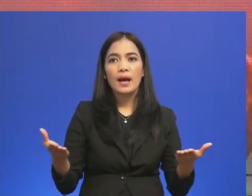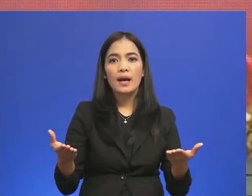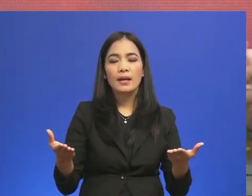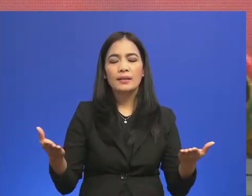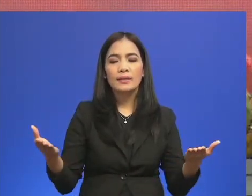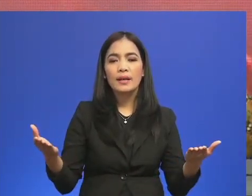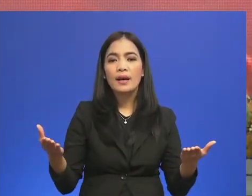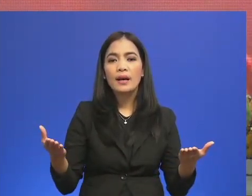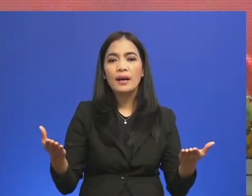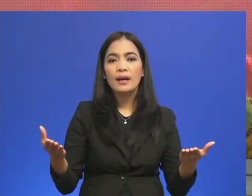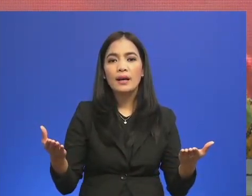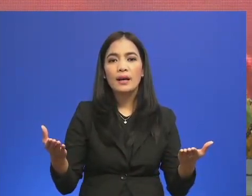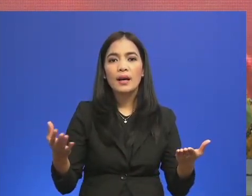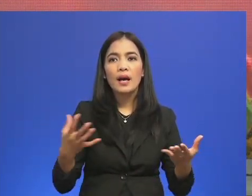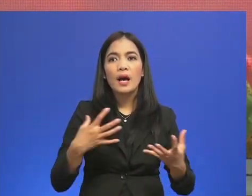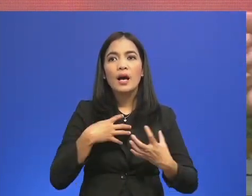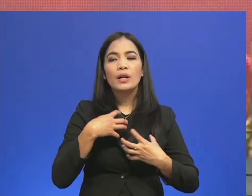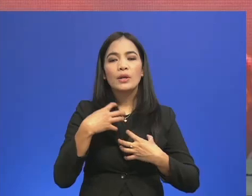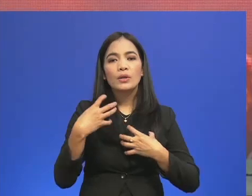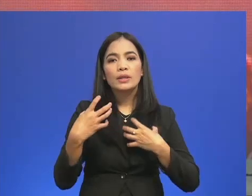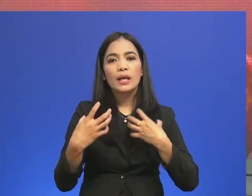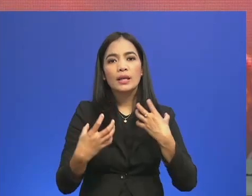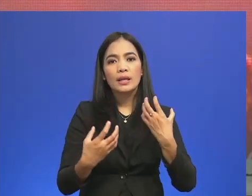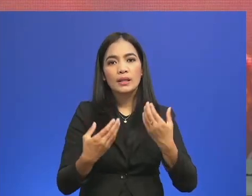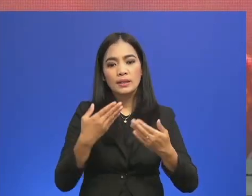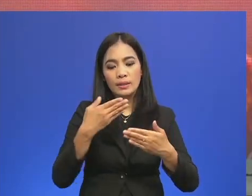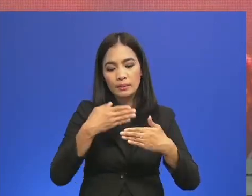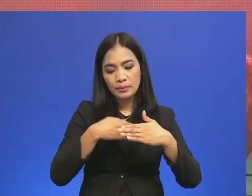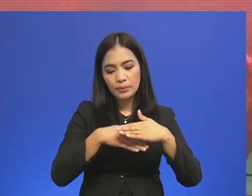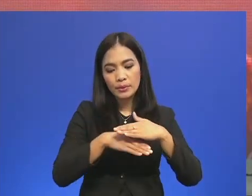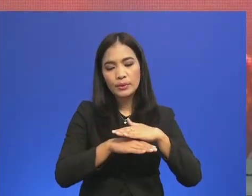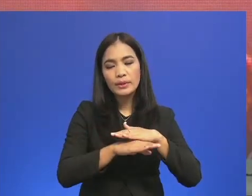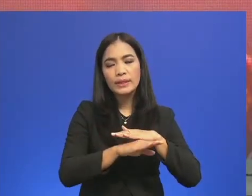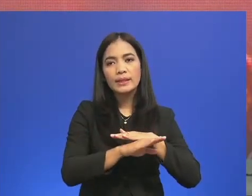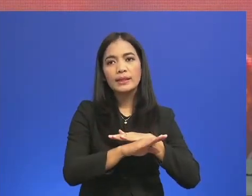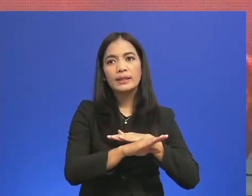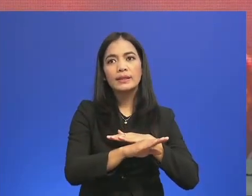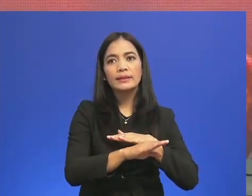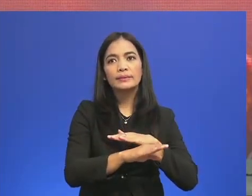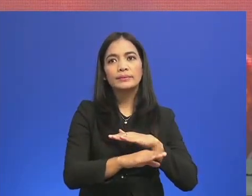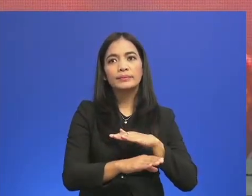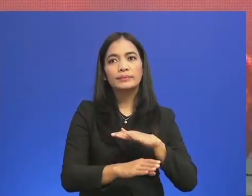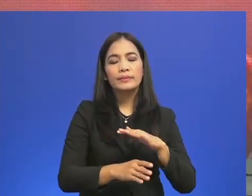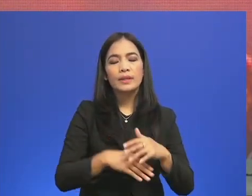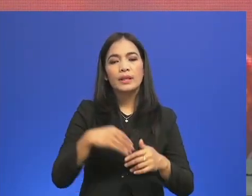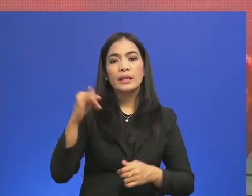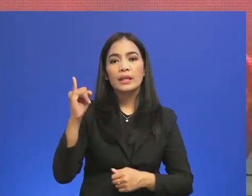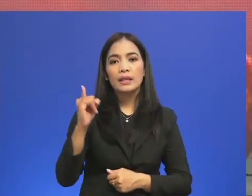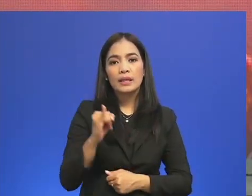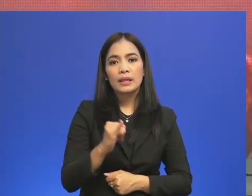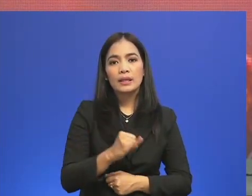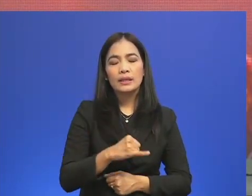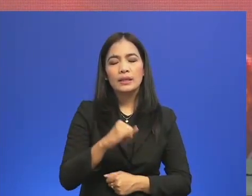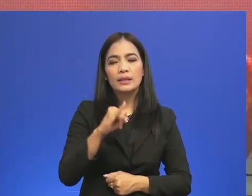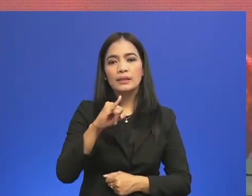Masihkah ada dosa tersembunyi,